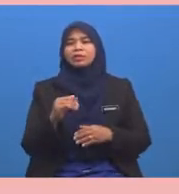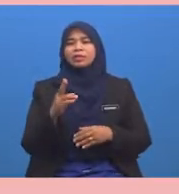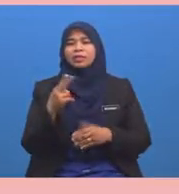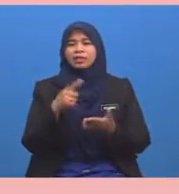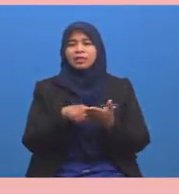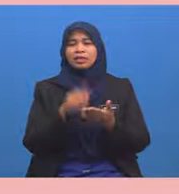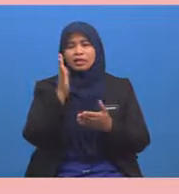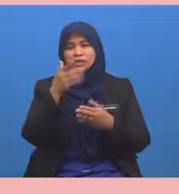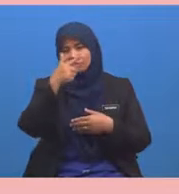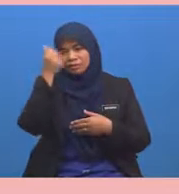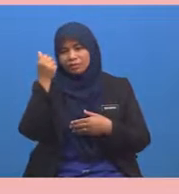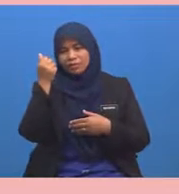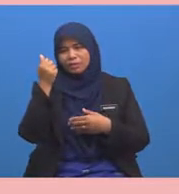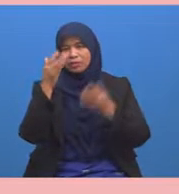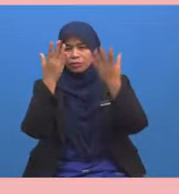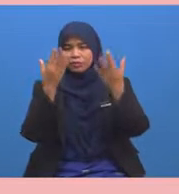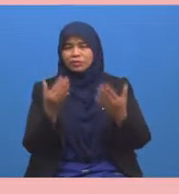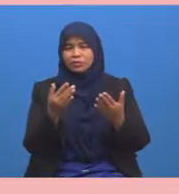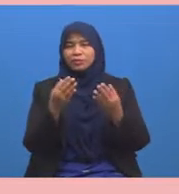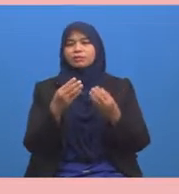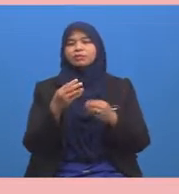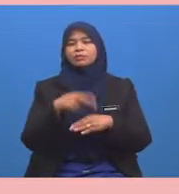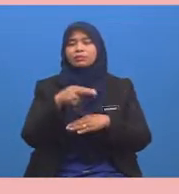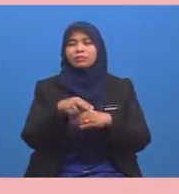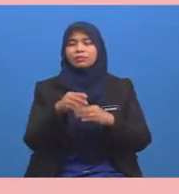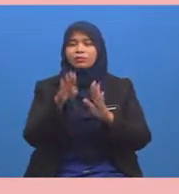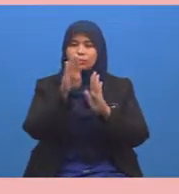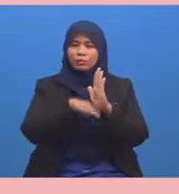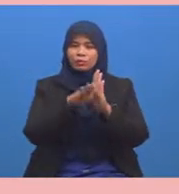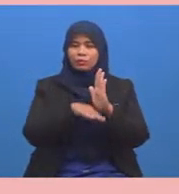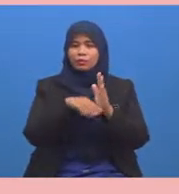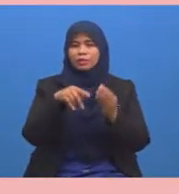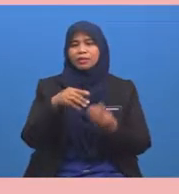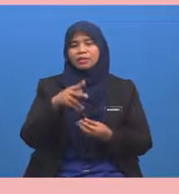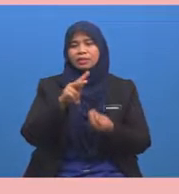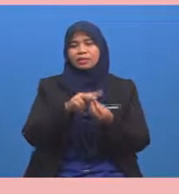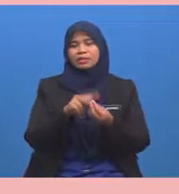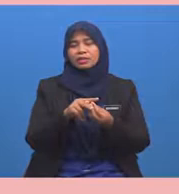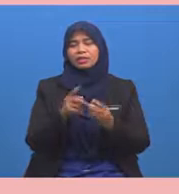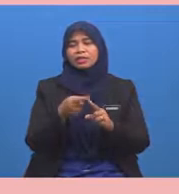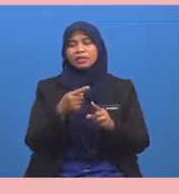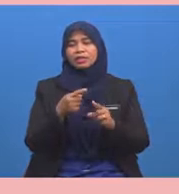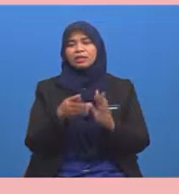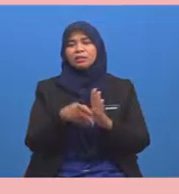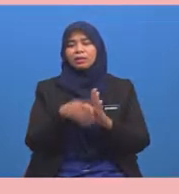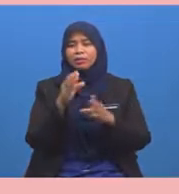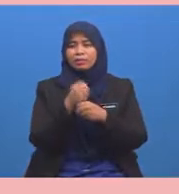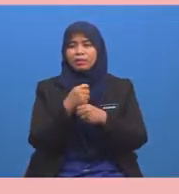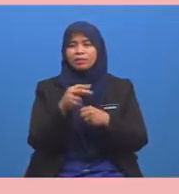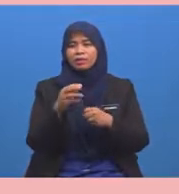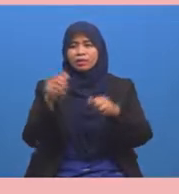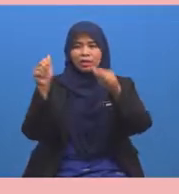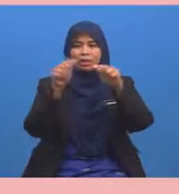akan mengakibatkan hujan yang turun turut berkurang, kesan daripada pembentukan awan yang